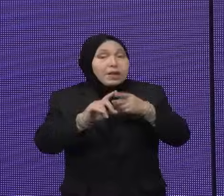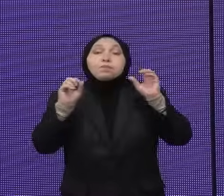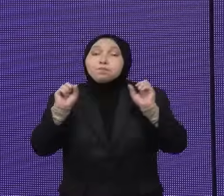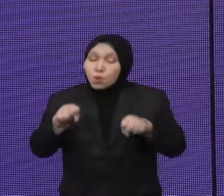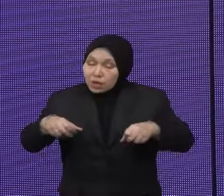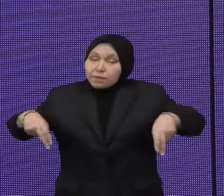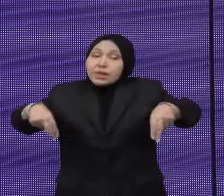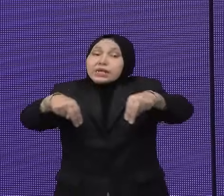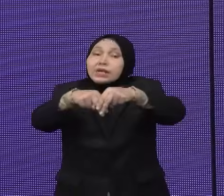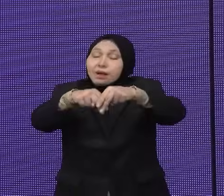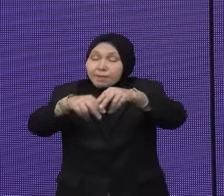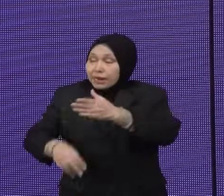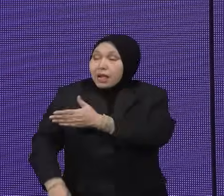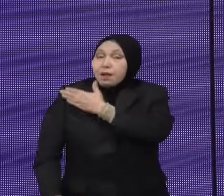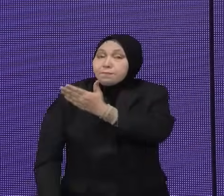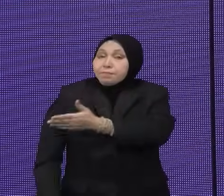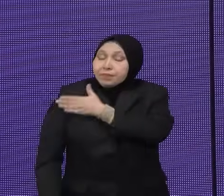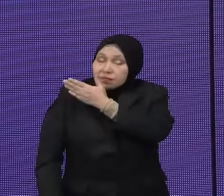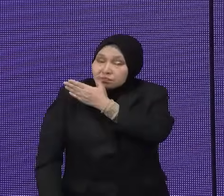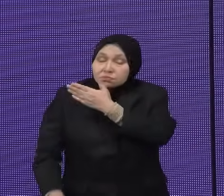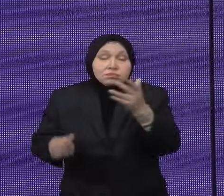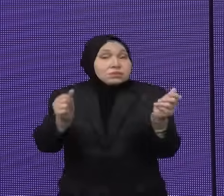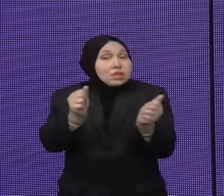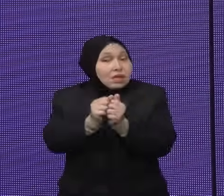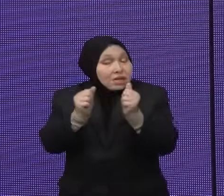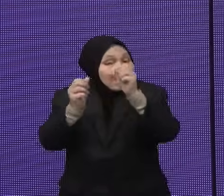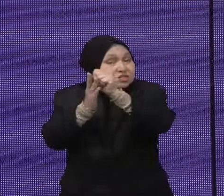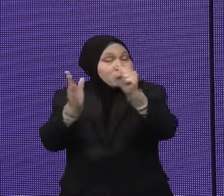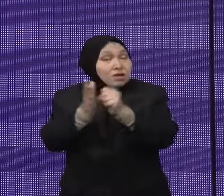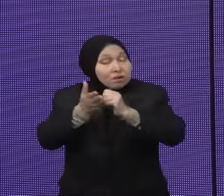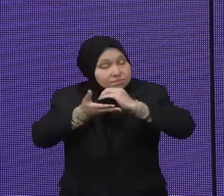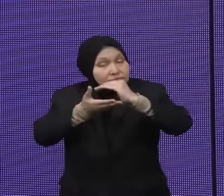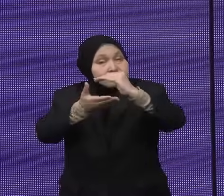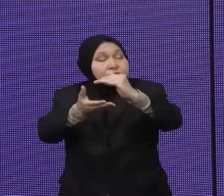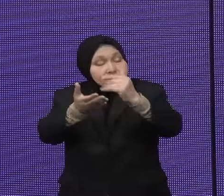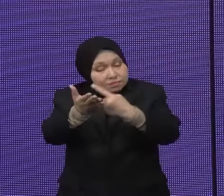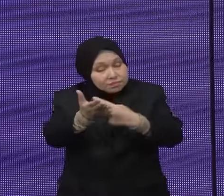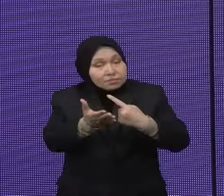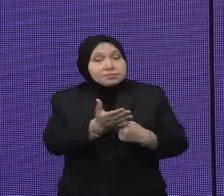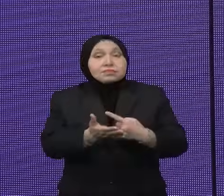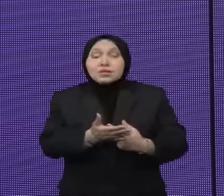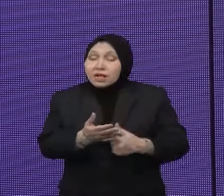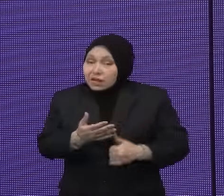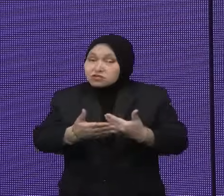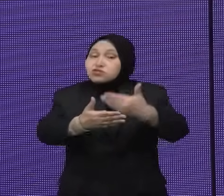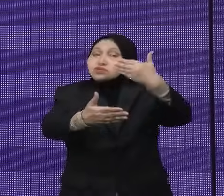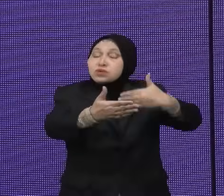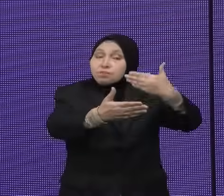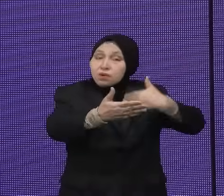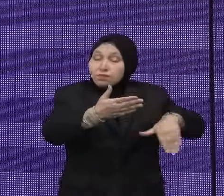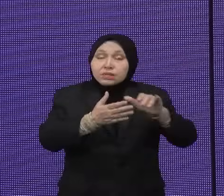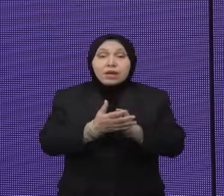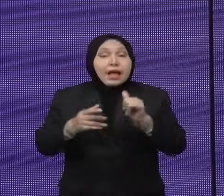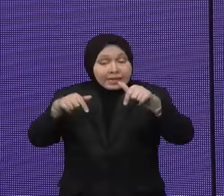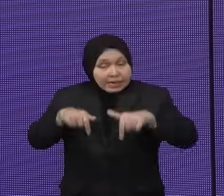boleh bernikah kepada hamba ini dengan syarat yang disampaikan, yang kita bincang pada episod sebelum ini. Dan